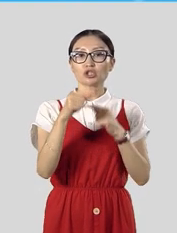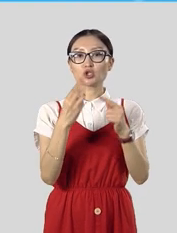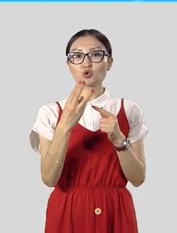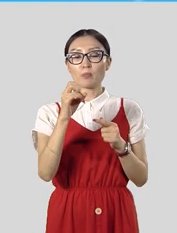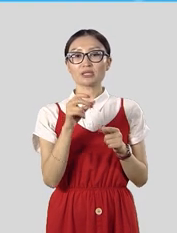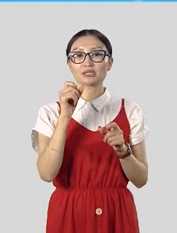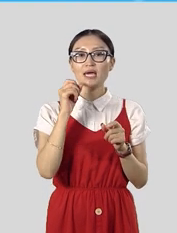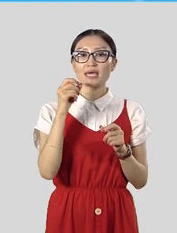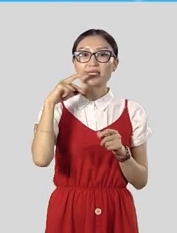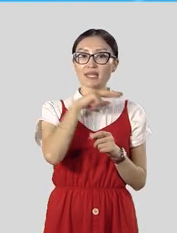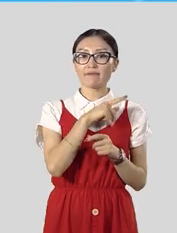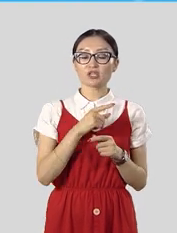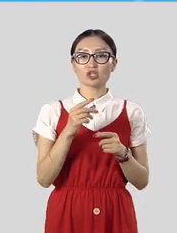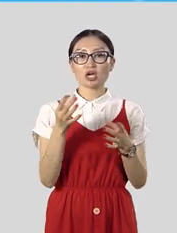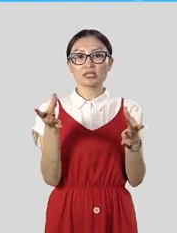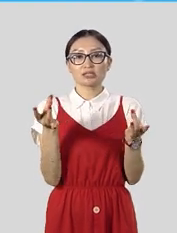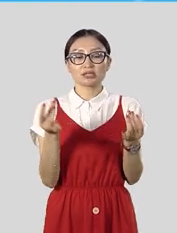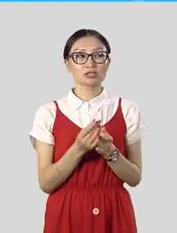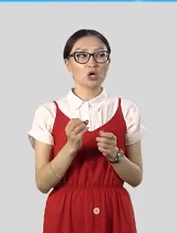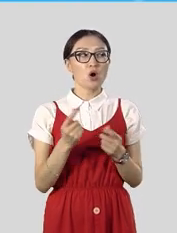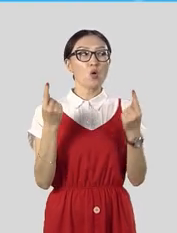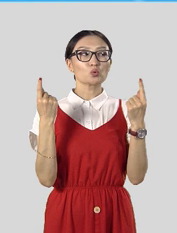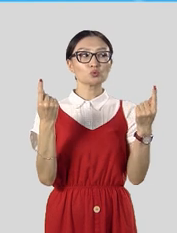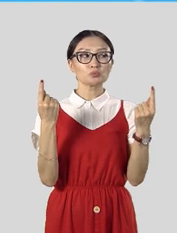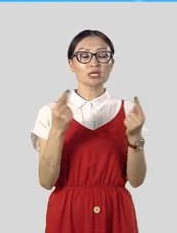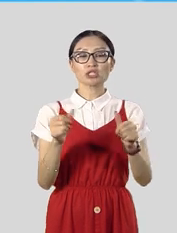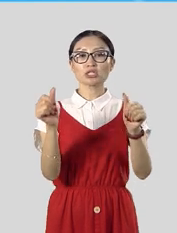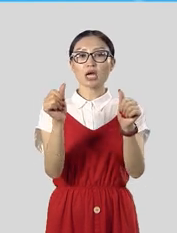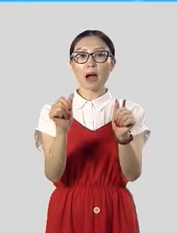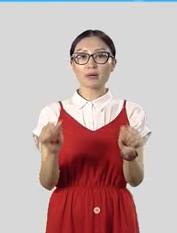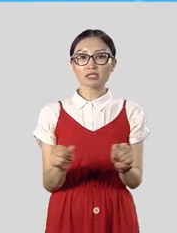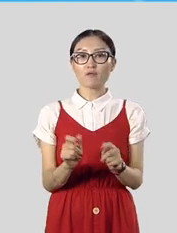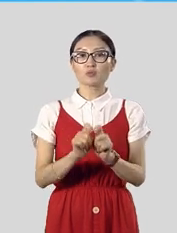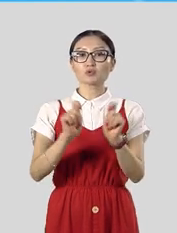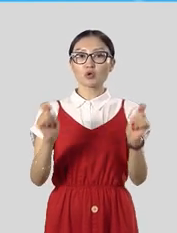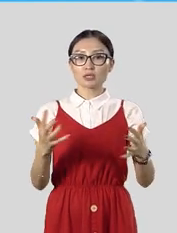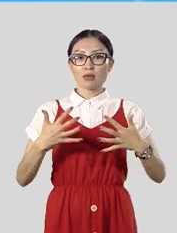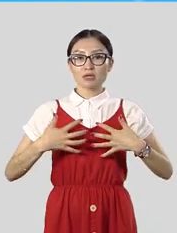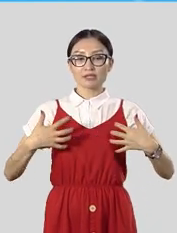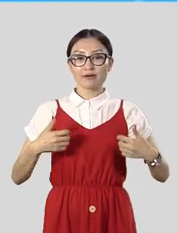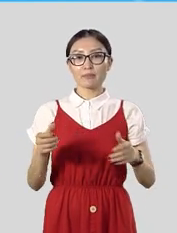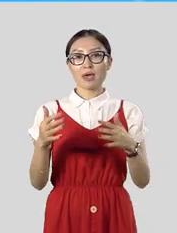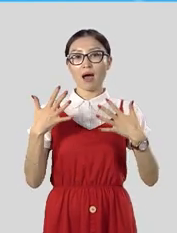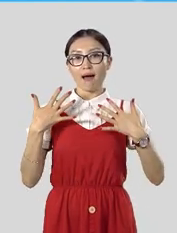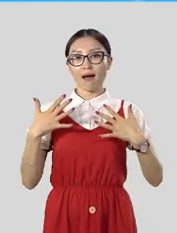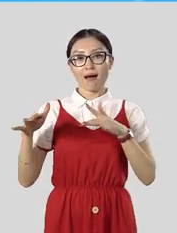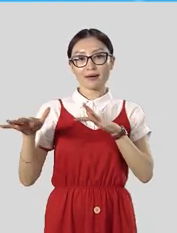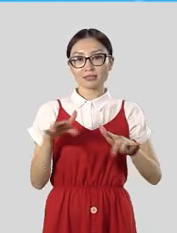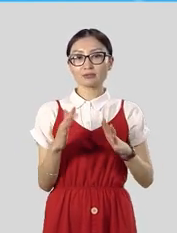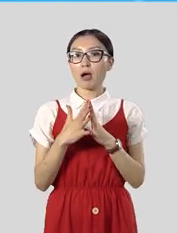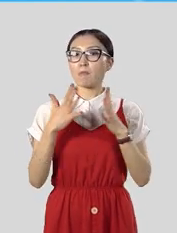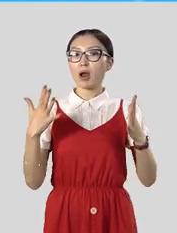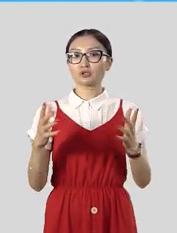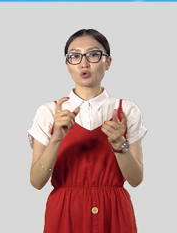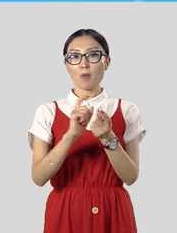жидкость. Будучи крупнейшим в мире образованием, созданным живыми организмами, большой